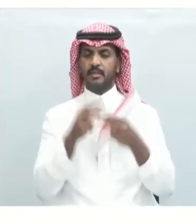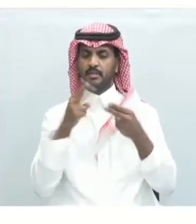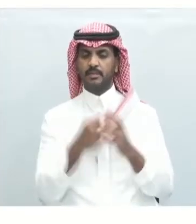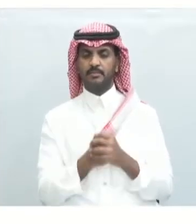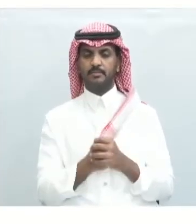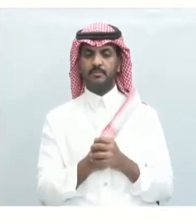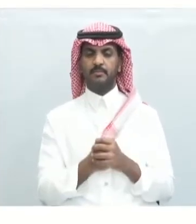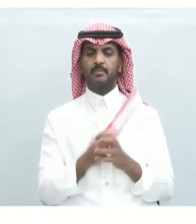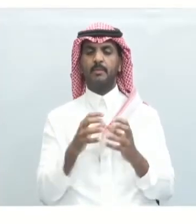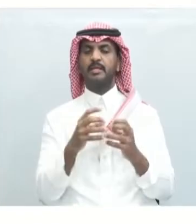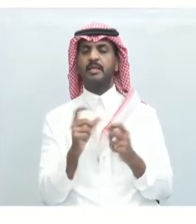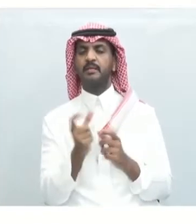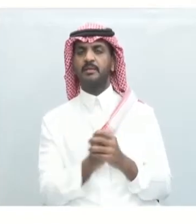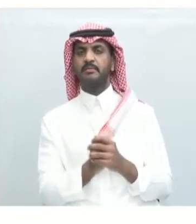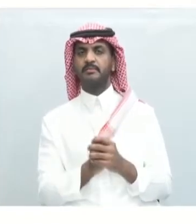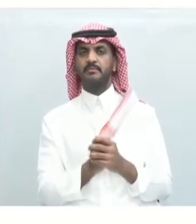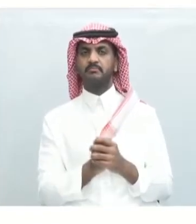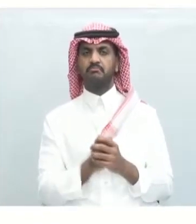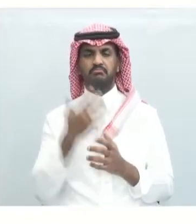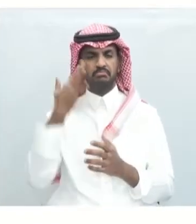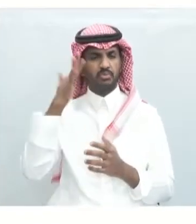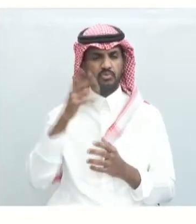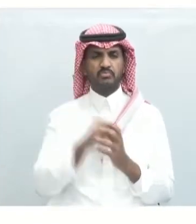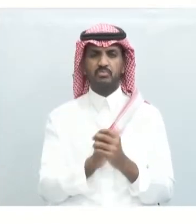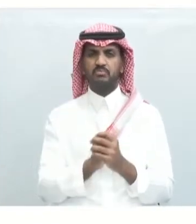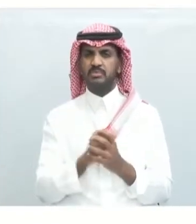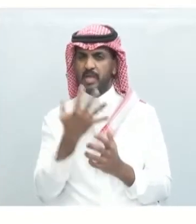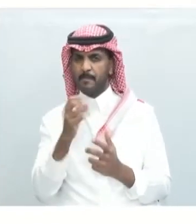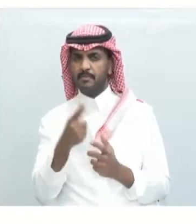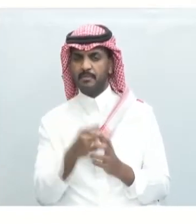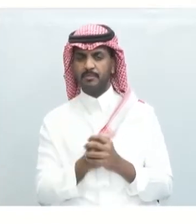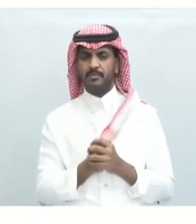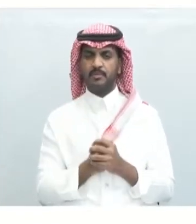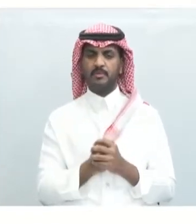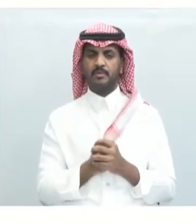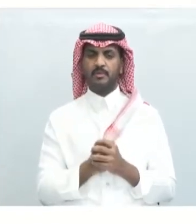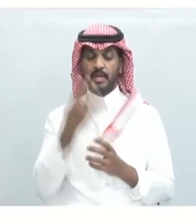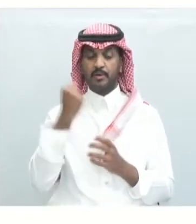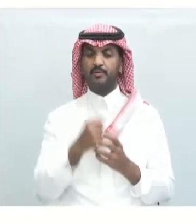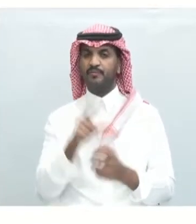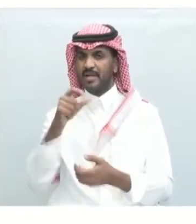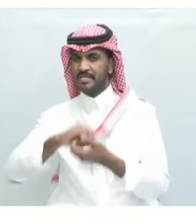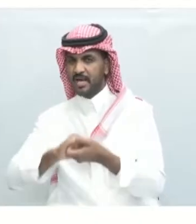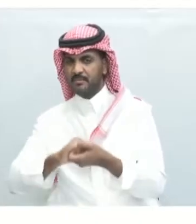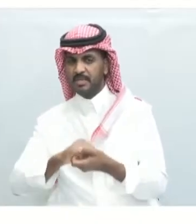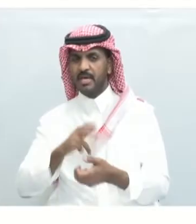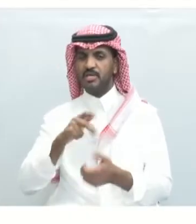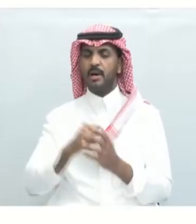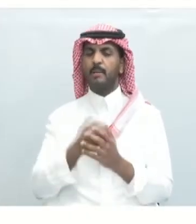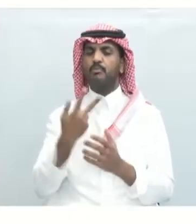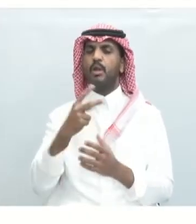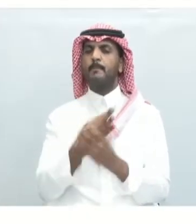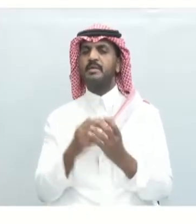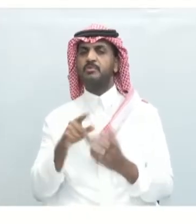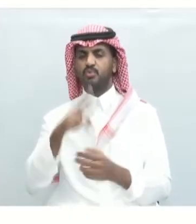سنبين معاني الكلمات الغريبه والتي قد تشكل على البعض معرفه معناها كذلك سنتعرف على الصحابيه الجليل عبد الله بن مسعود